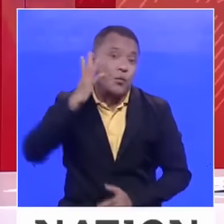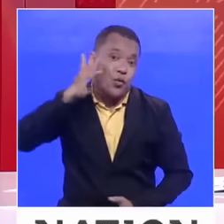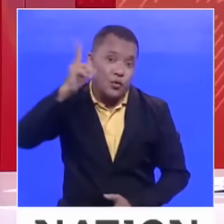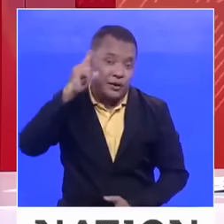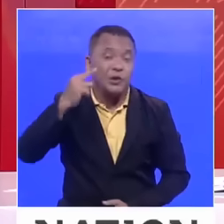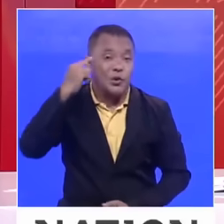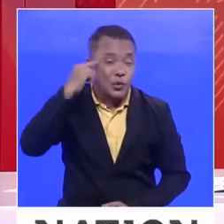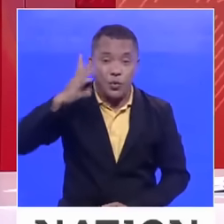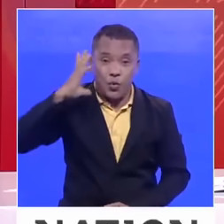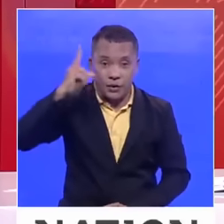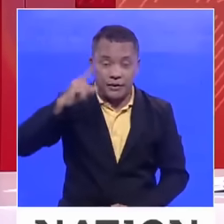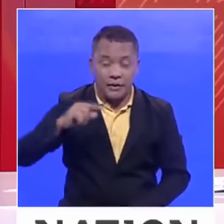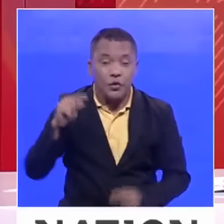แล้วลว่าทิศทางจะเป็นอย่างไรนะคะ